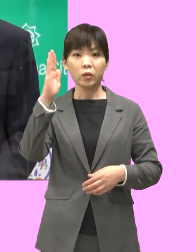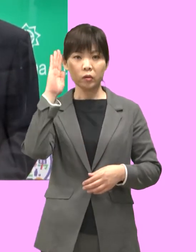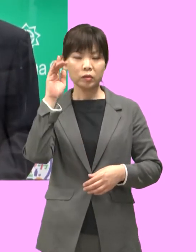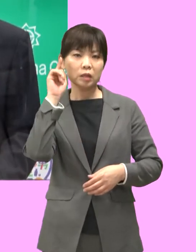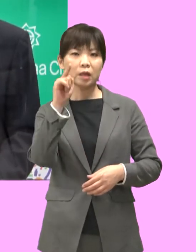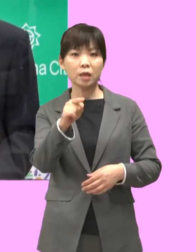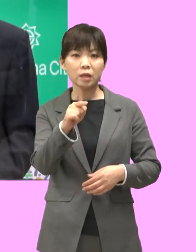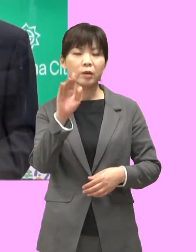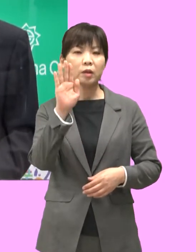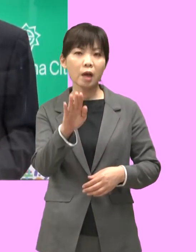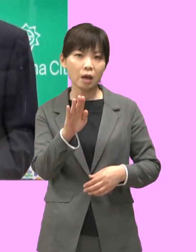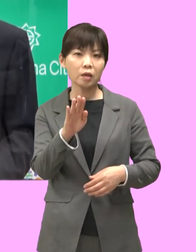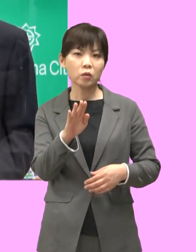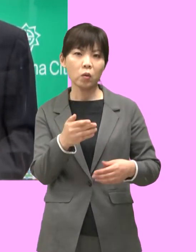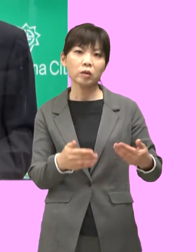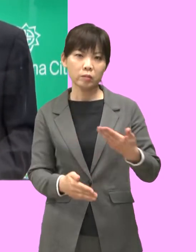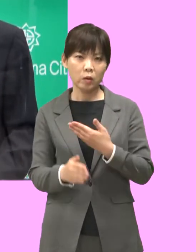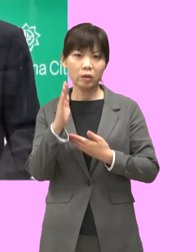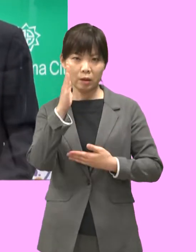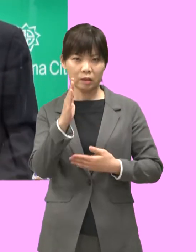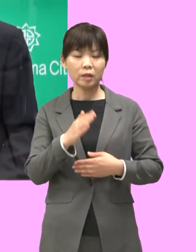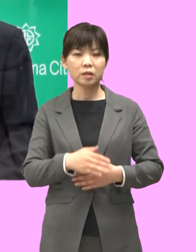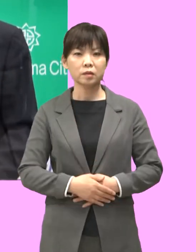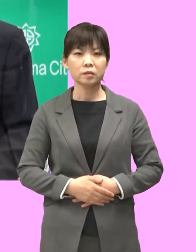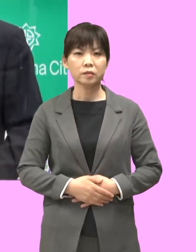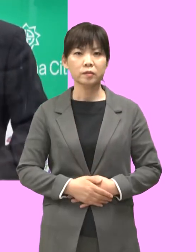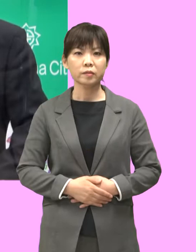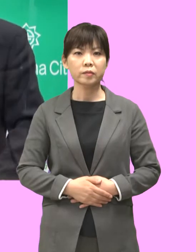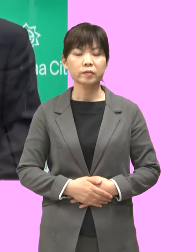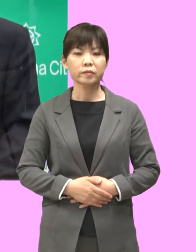。それではどうぞ。